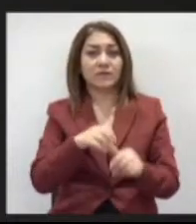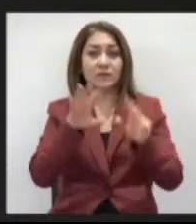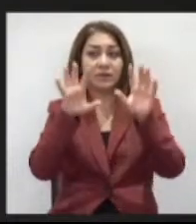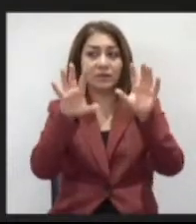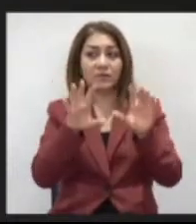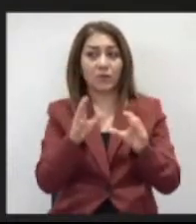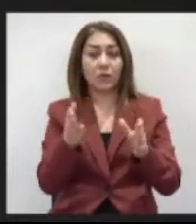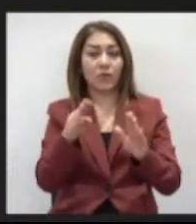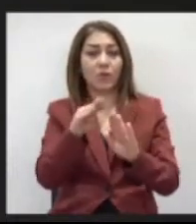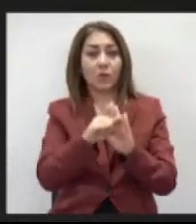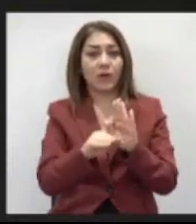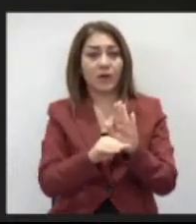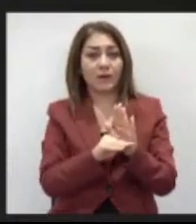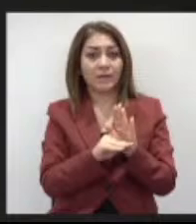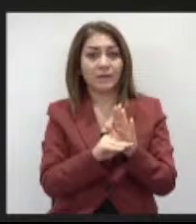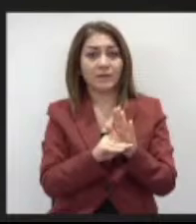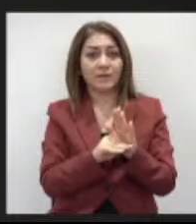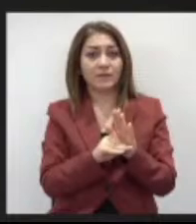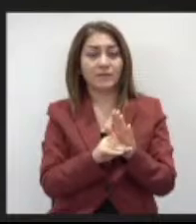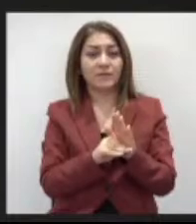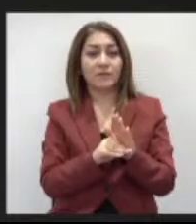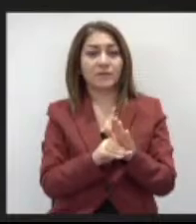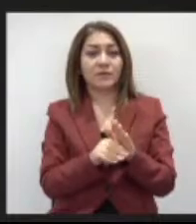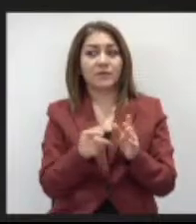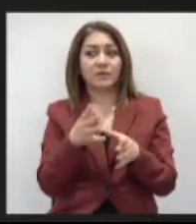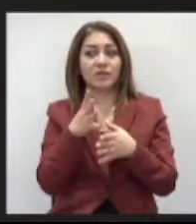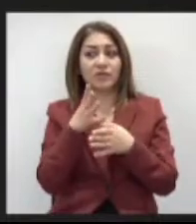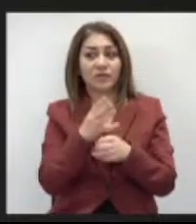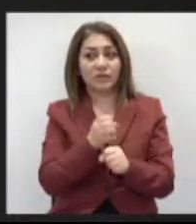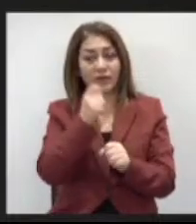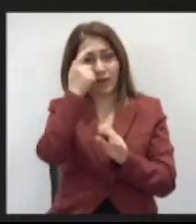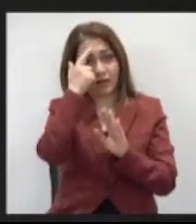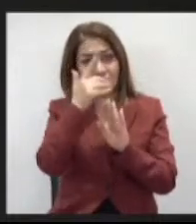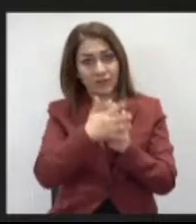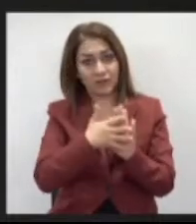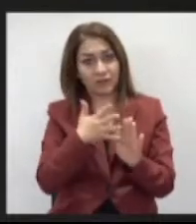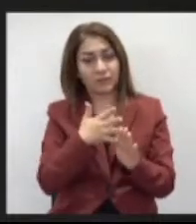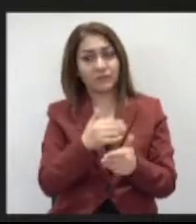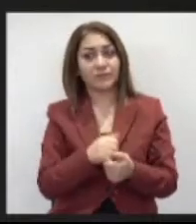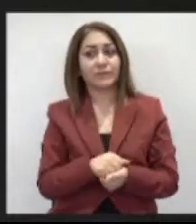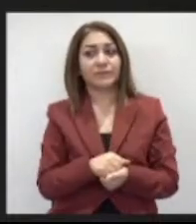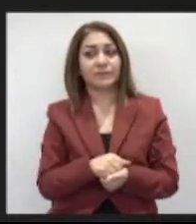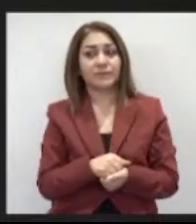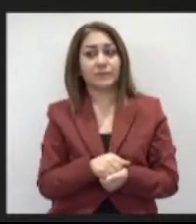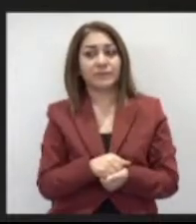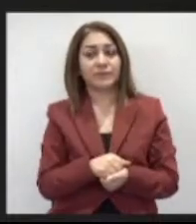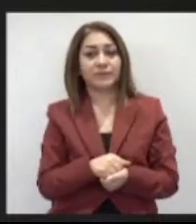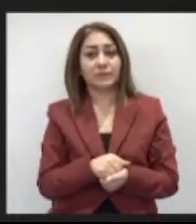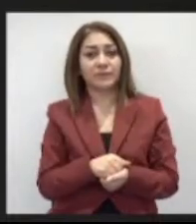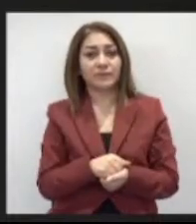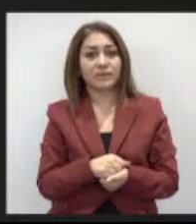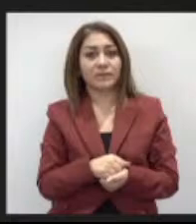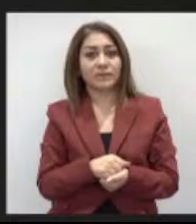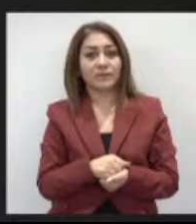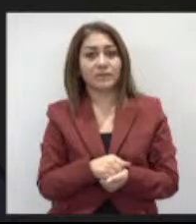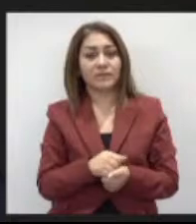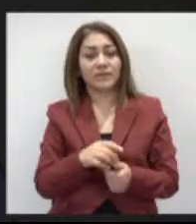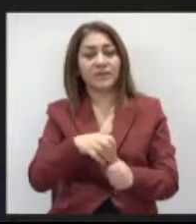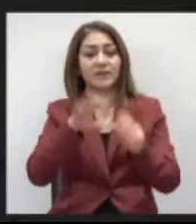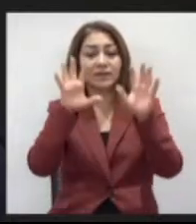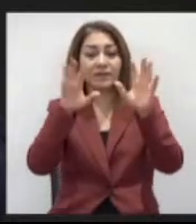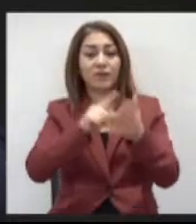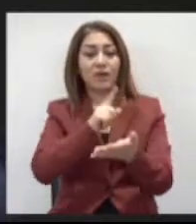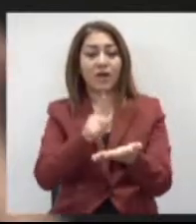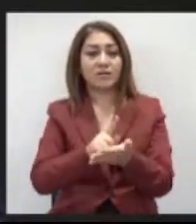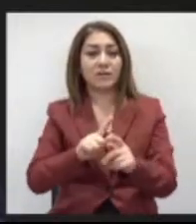թիվը ըստ էության սահմանափակ է եւ պետք է հասկանանք, որ օրինակ այլ համանրական օրենքներ մենք կարող ենք ունենալ, թե որ համանրությունը հարցին